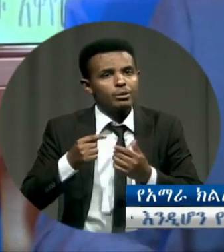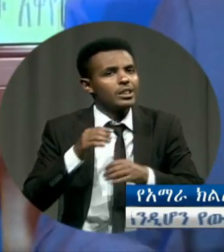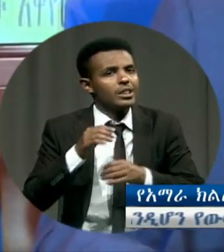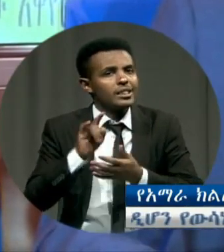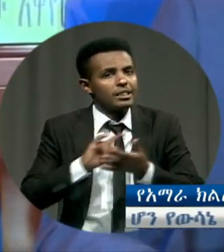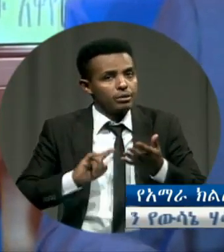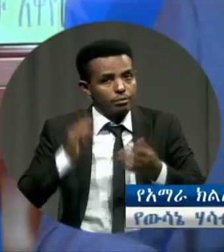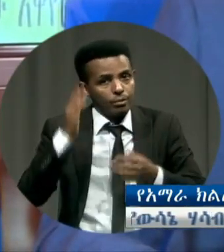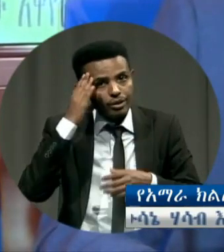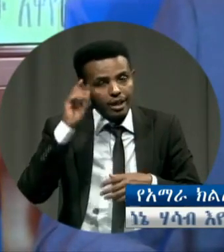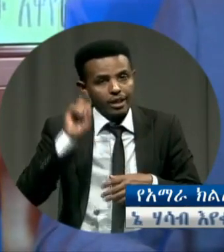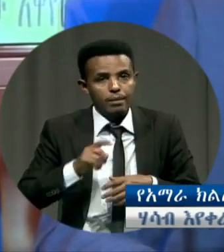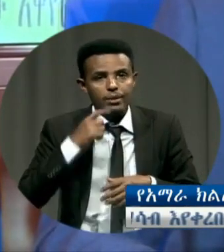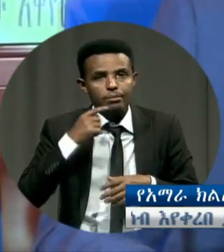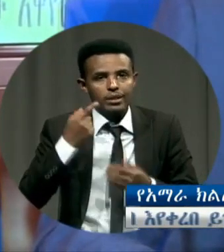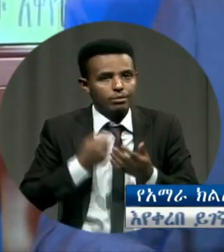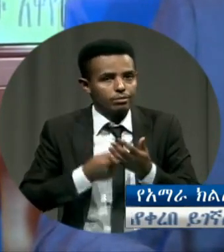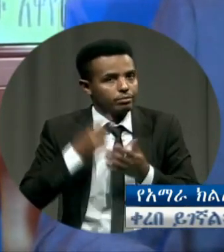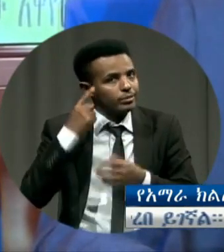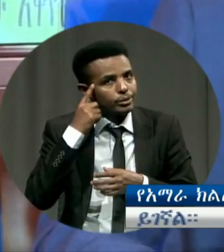ብዬ ነው ማስበው